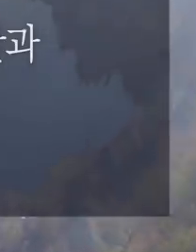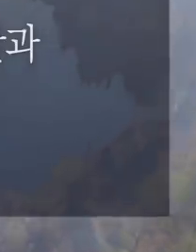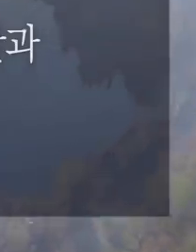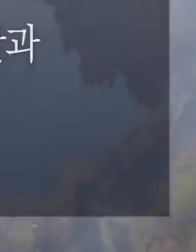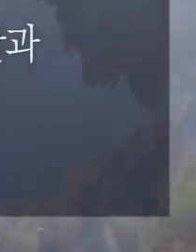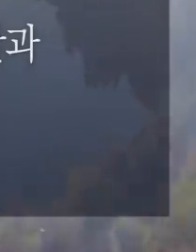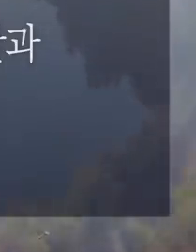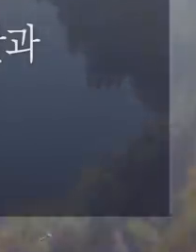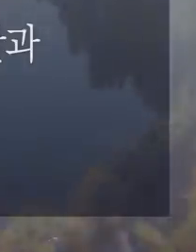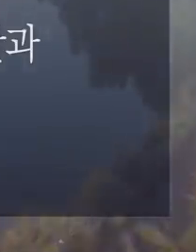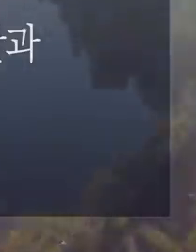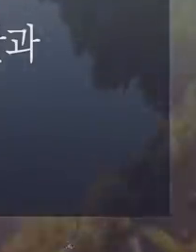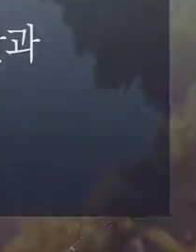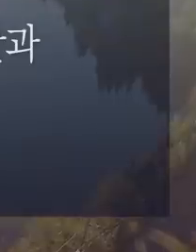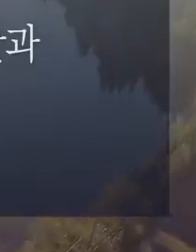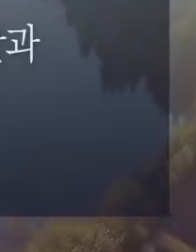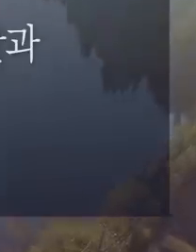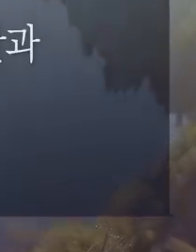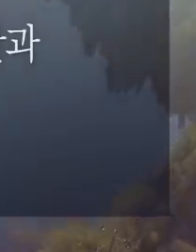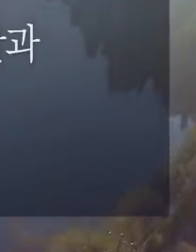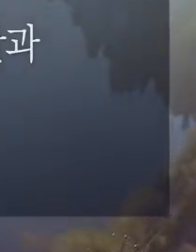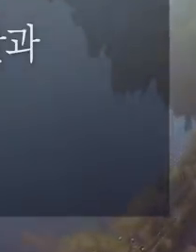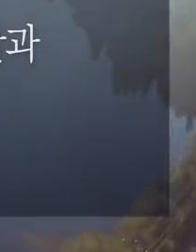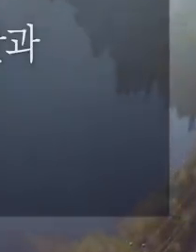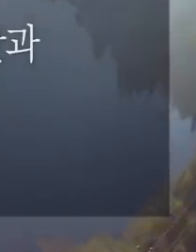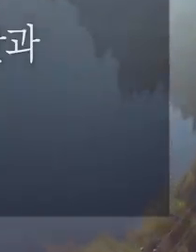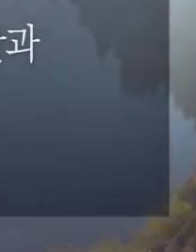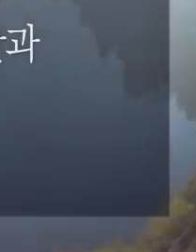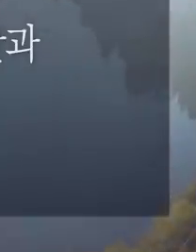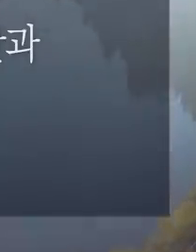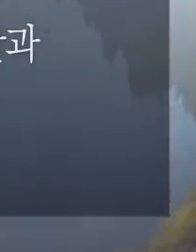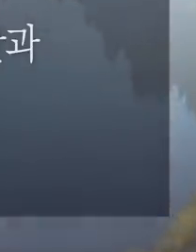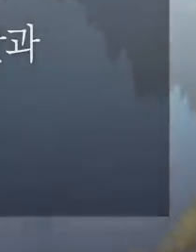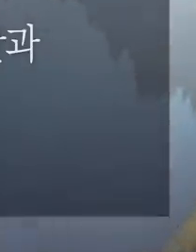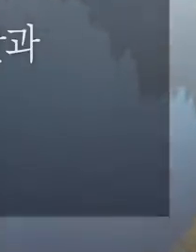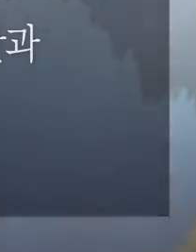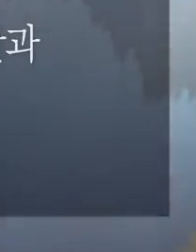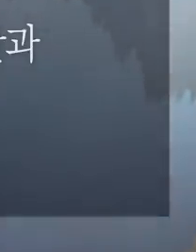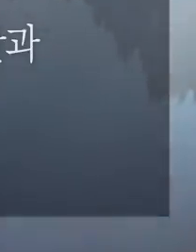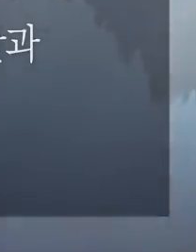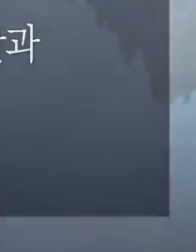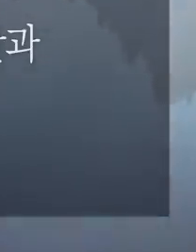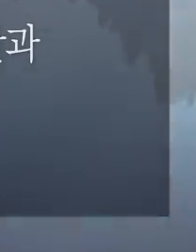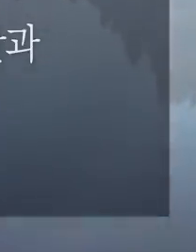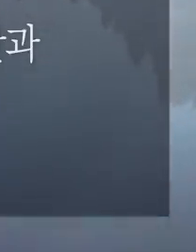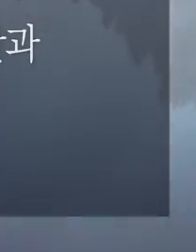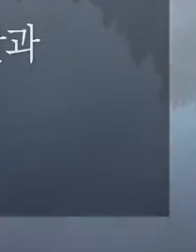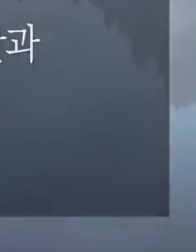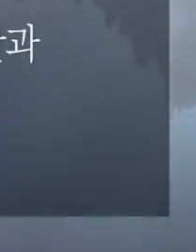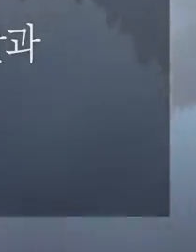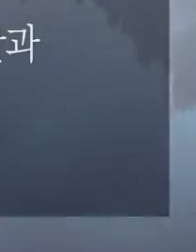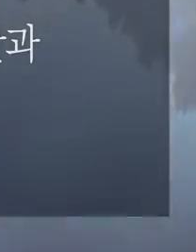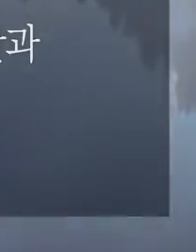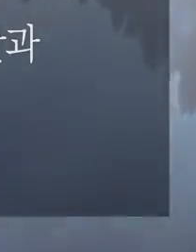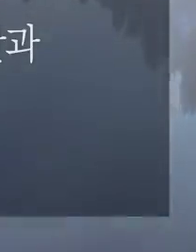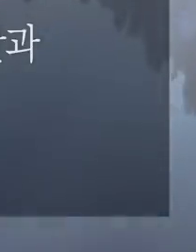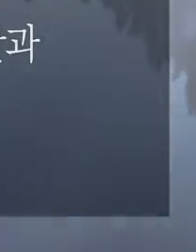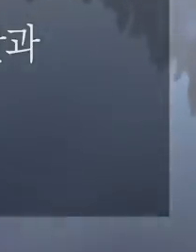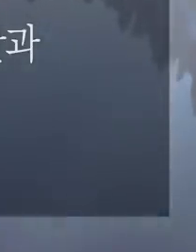같다 하나는 헤스본 의사는 아무리 사람의 왕 씨 곧 그는